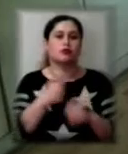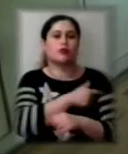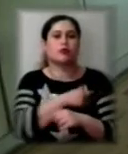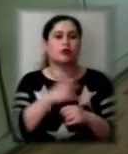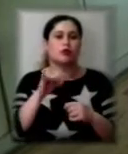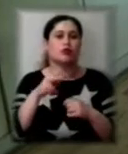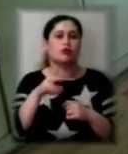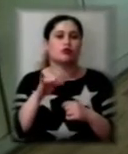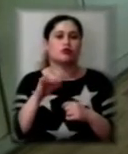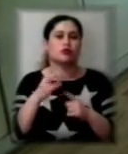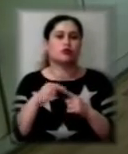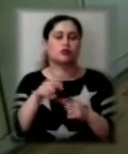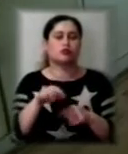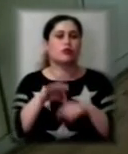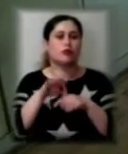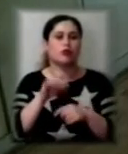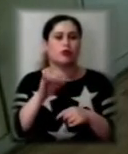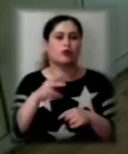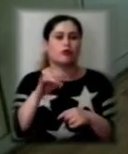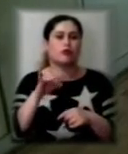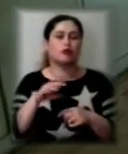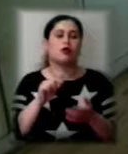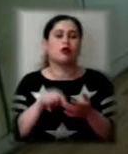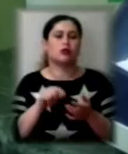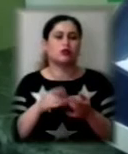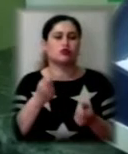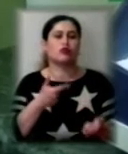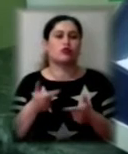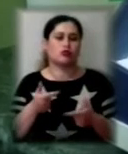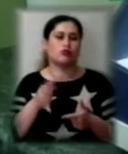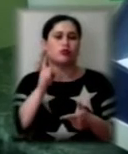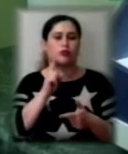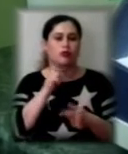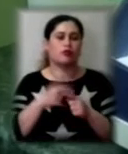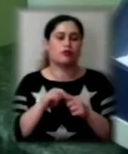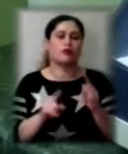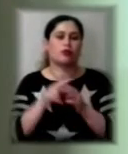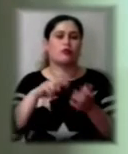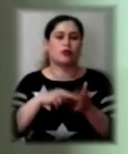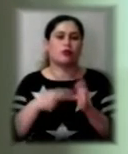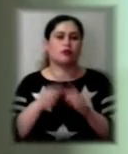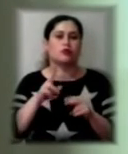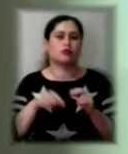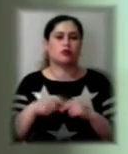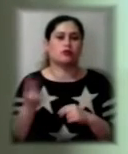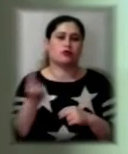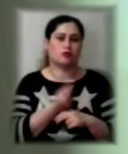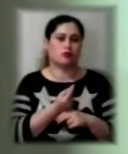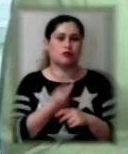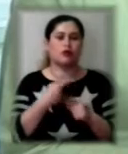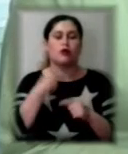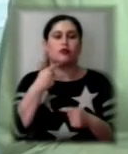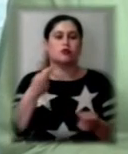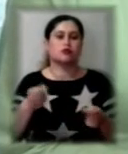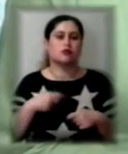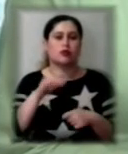тут до проведення імуноферментного аналізу ще готуються, планують розпочати наприкінці цього тижня, говорить завідувачка лабораторії